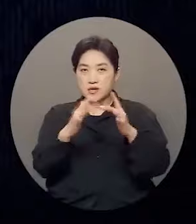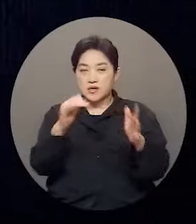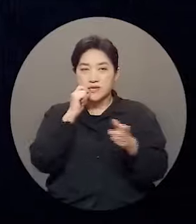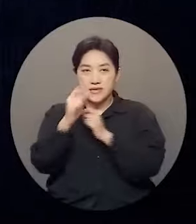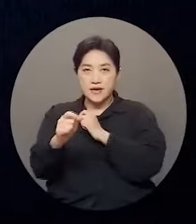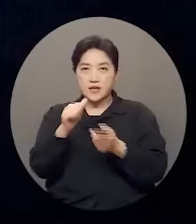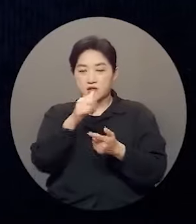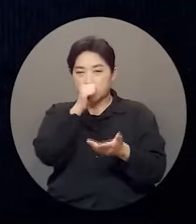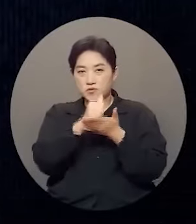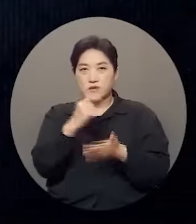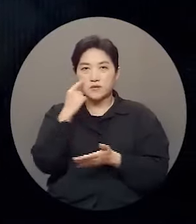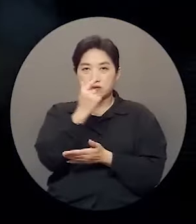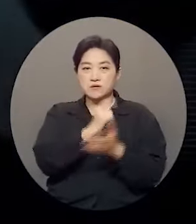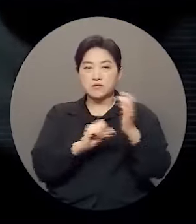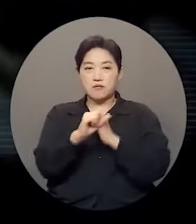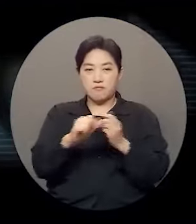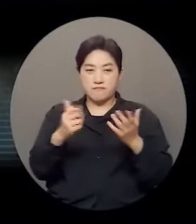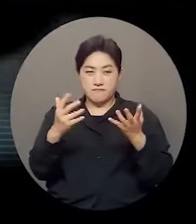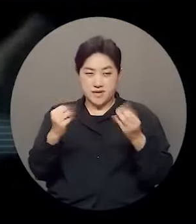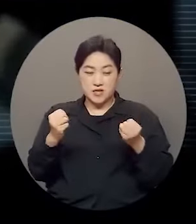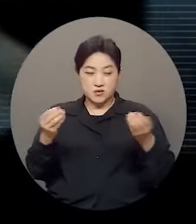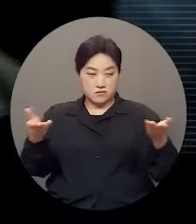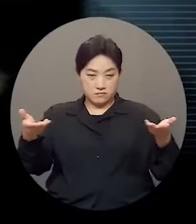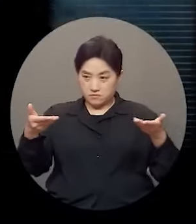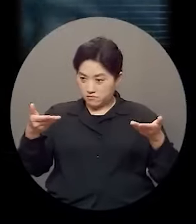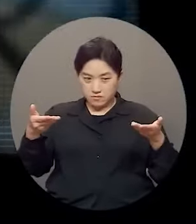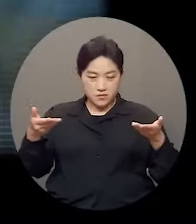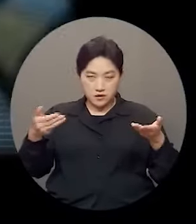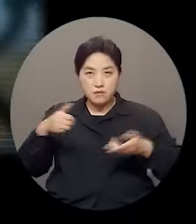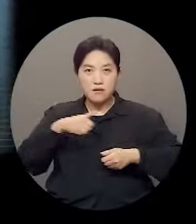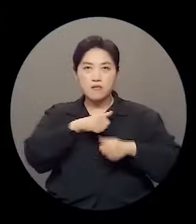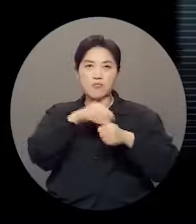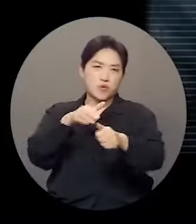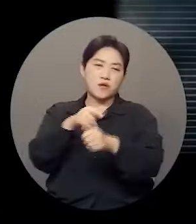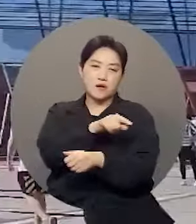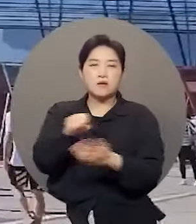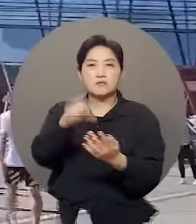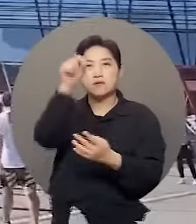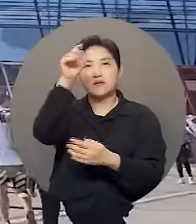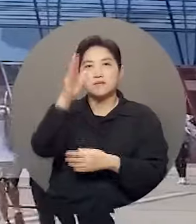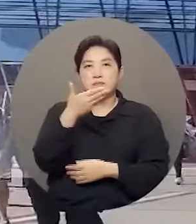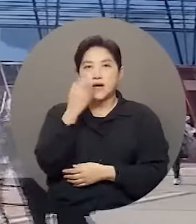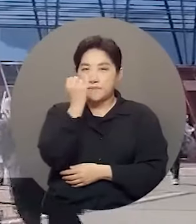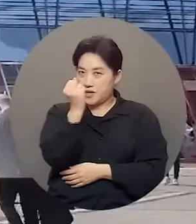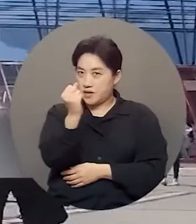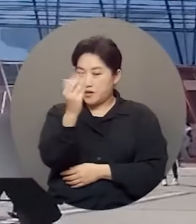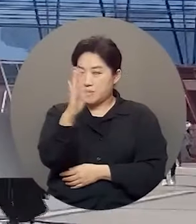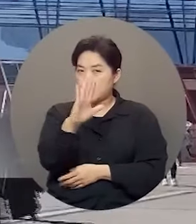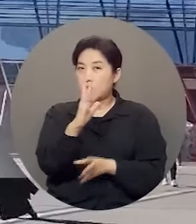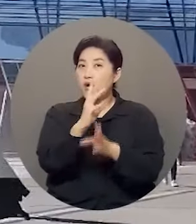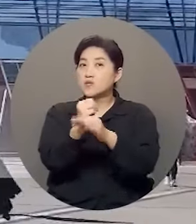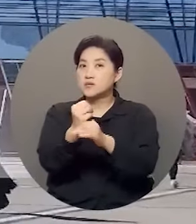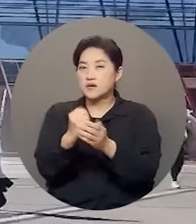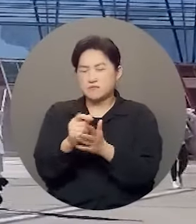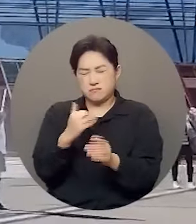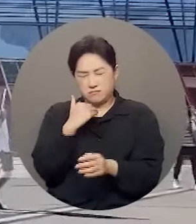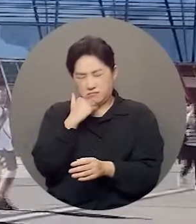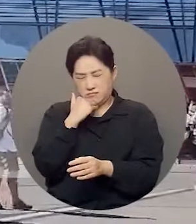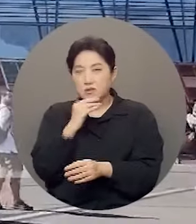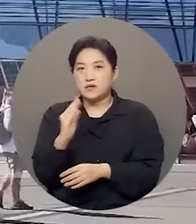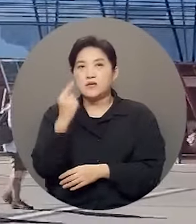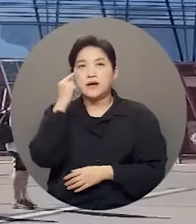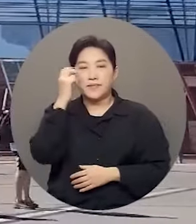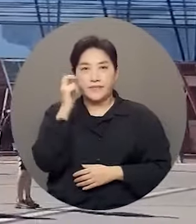대한 혐의와 증거를 보다 충실히 제시한 나라로 송환될 가능성이 큽니다. 다만 송환 시기는 상당히 늦춰질